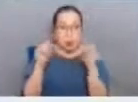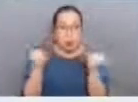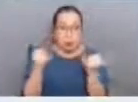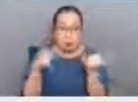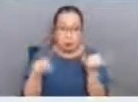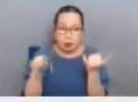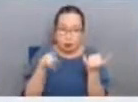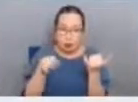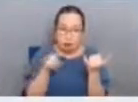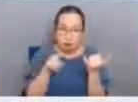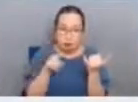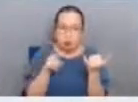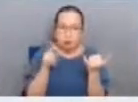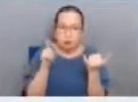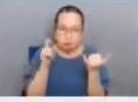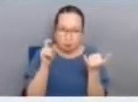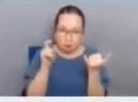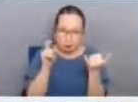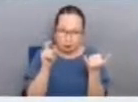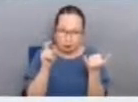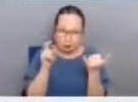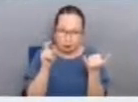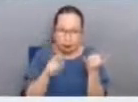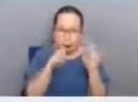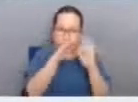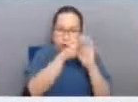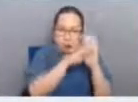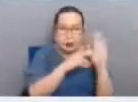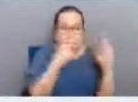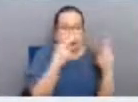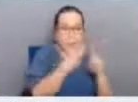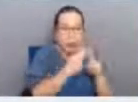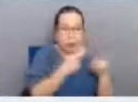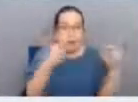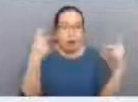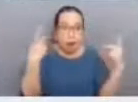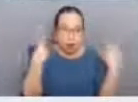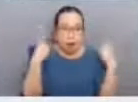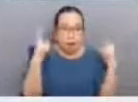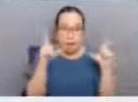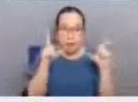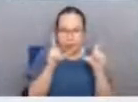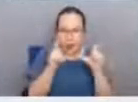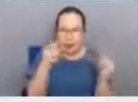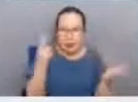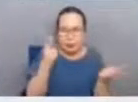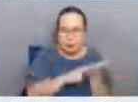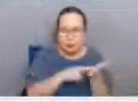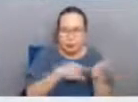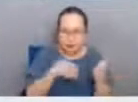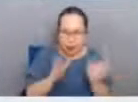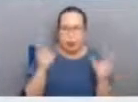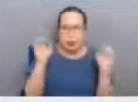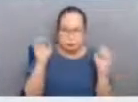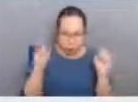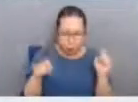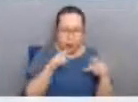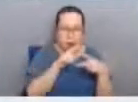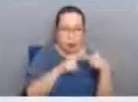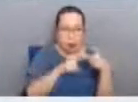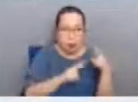ninyo na magbabayad po kayo online. Lalong-lalo na sasabihin na ibayad nyo sa